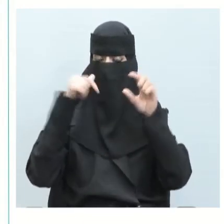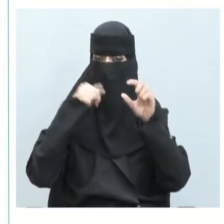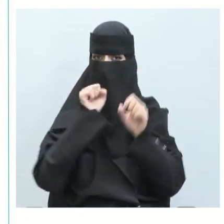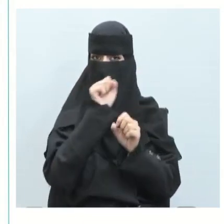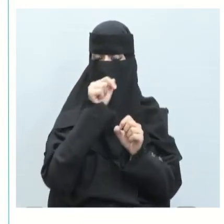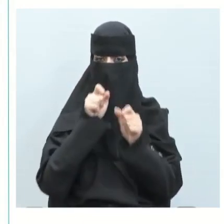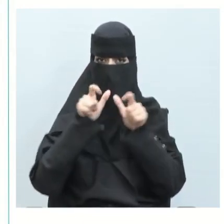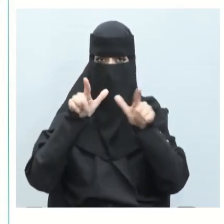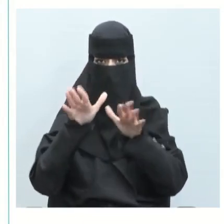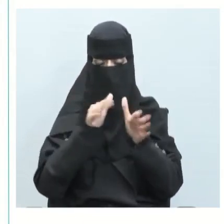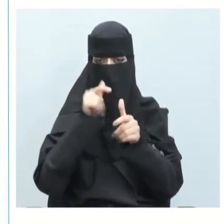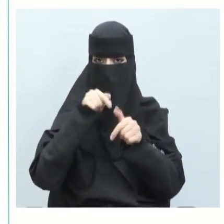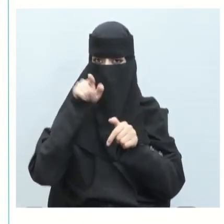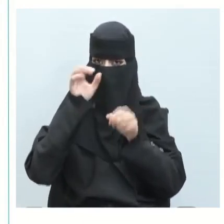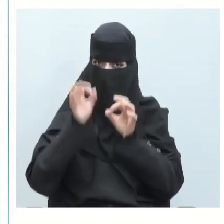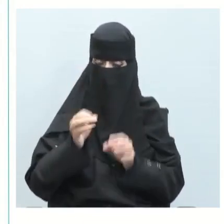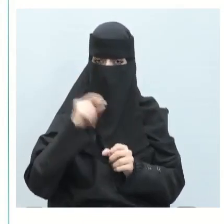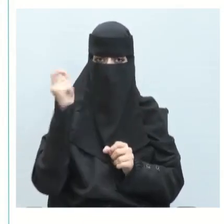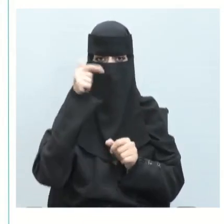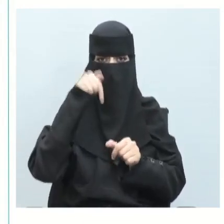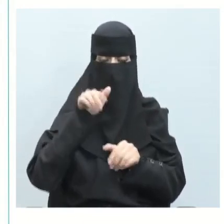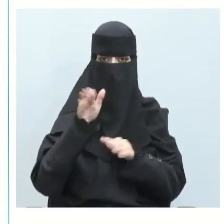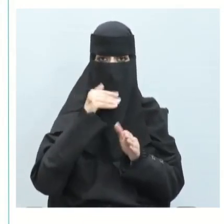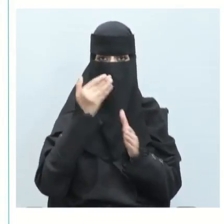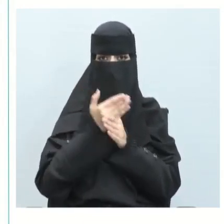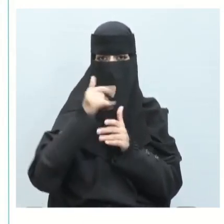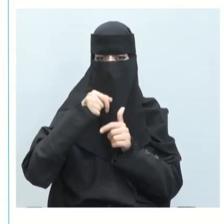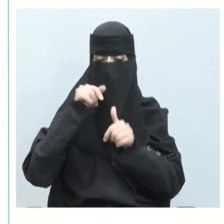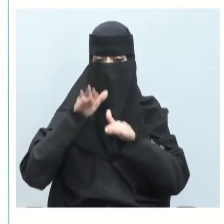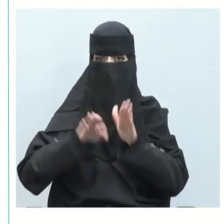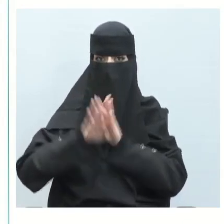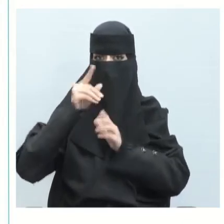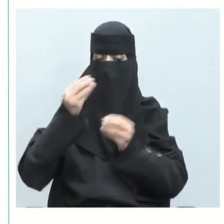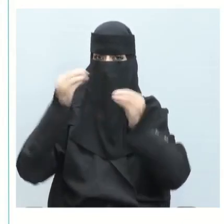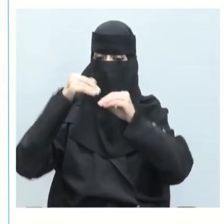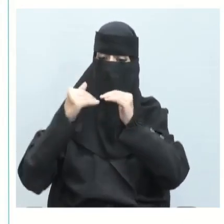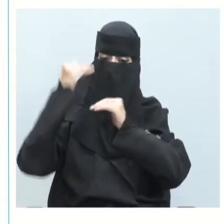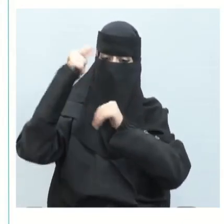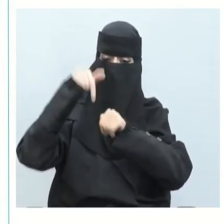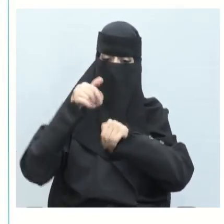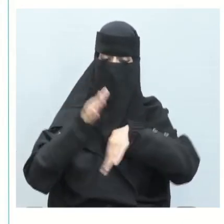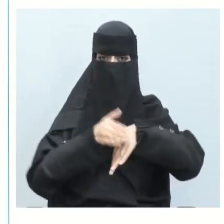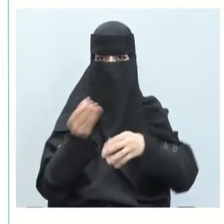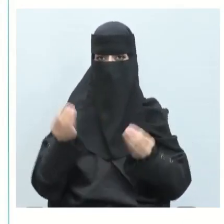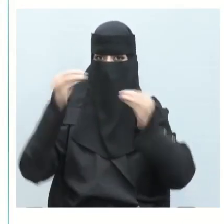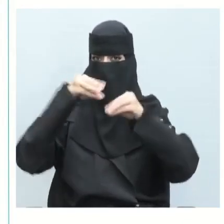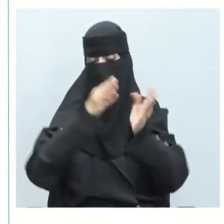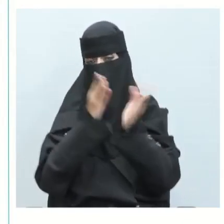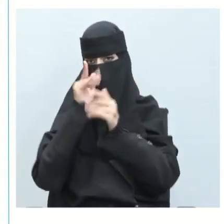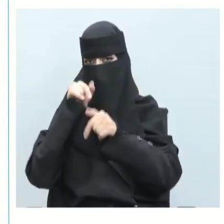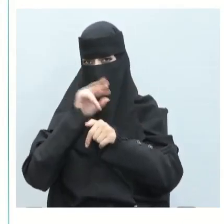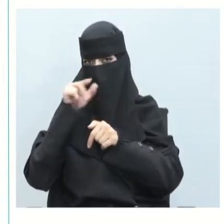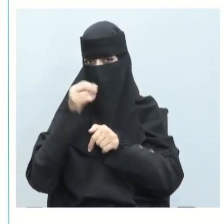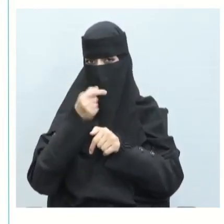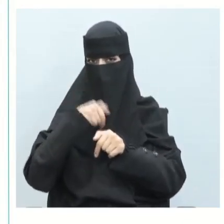بحقوق البث هي بالتاكيد فرصه لان نحقق من خلالها ايرادات اعلى الخدمات الاضافيه التي تتاح مثلا كما